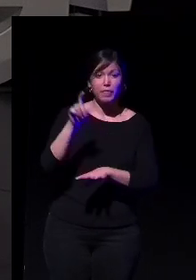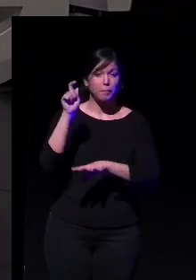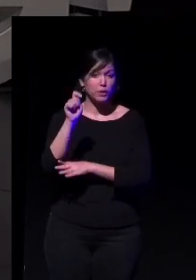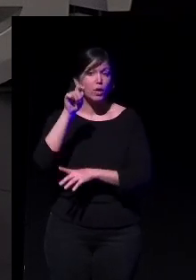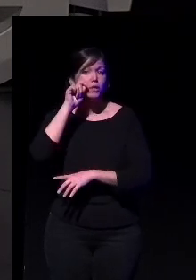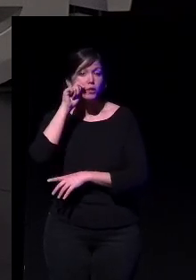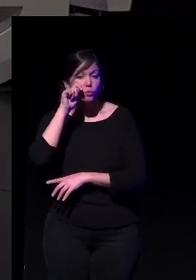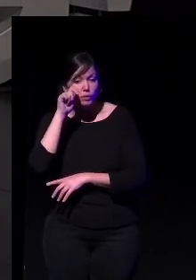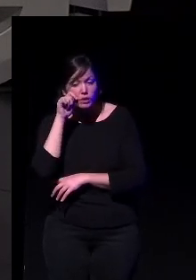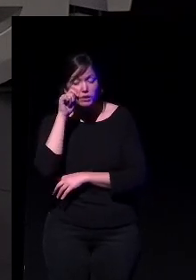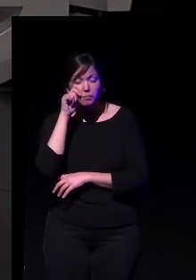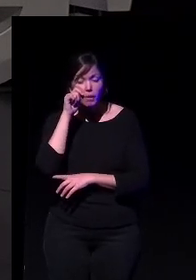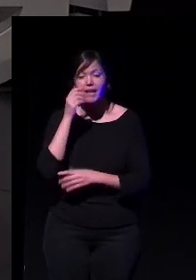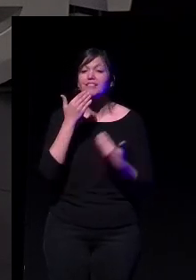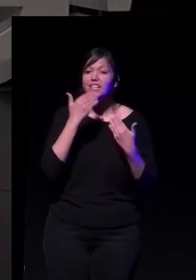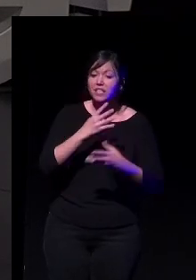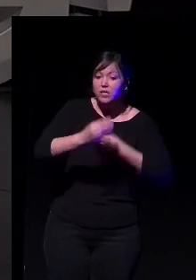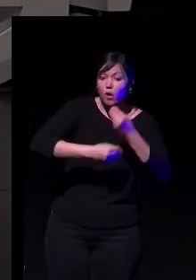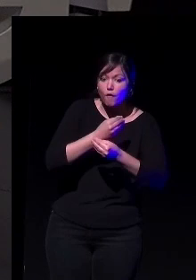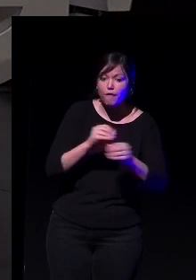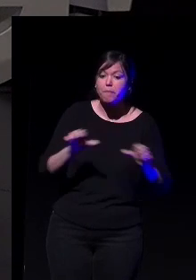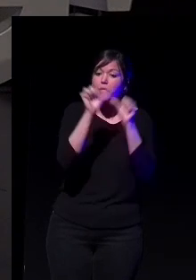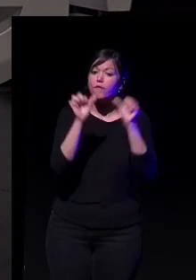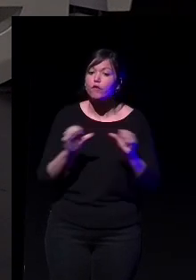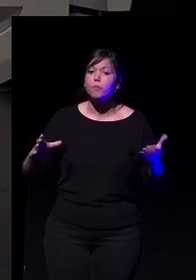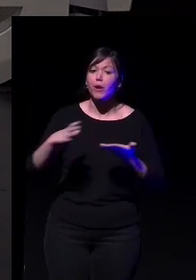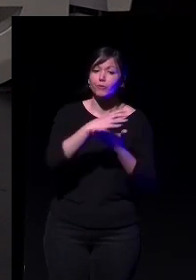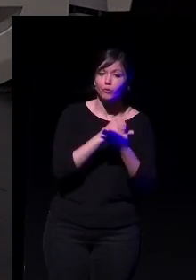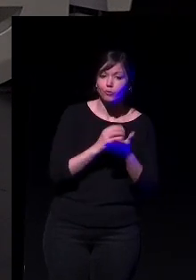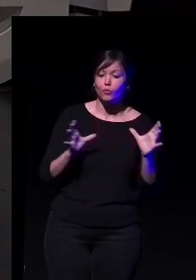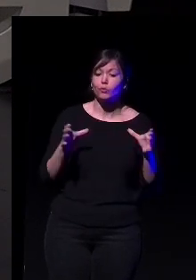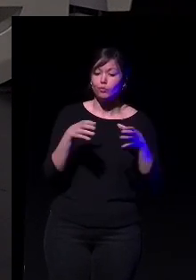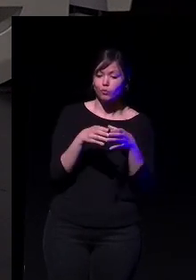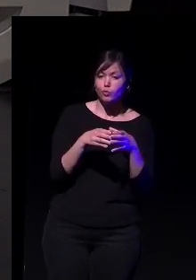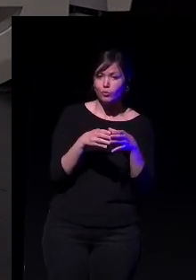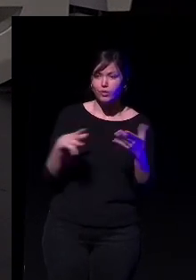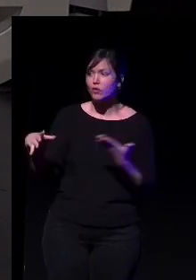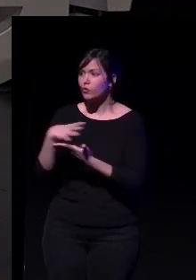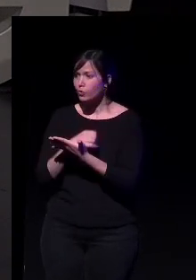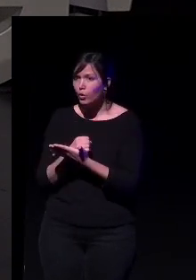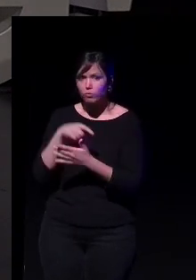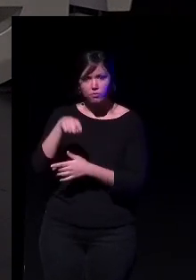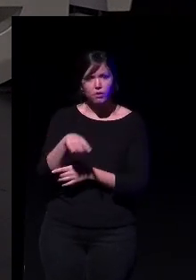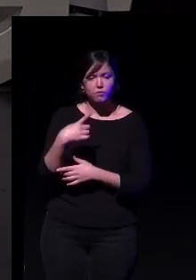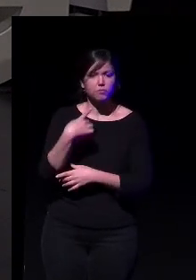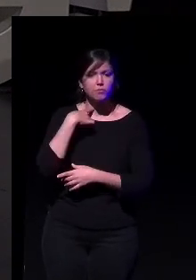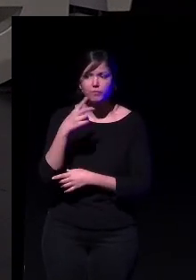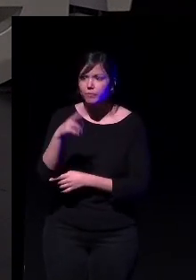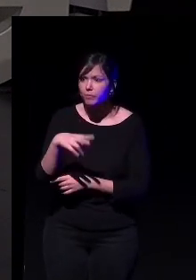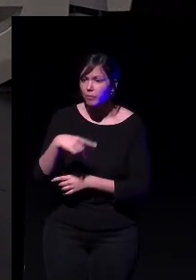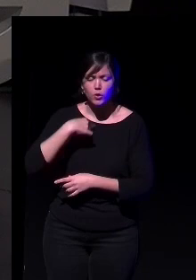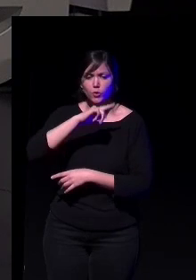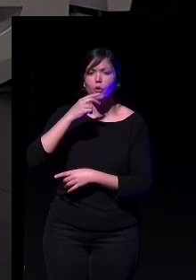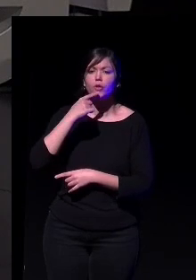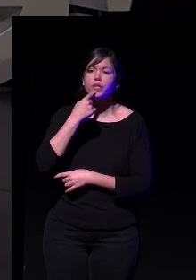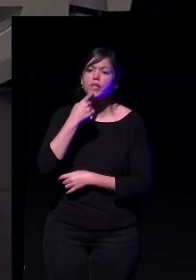Turisme, és que ho fem de manera conjunta tot. I això és el que no ens repetiré de cansar mai, no em cansaré